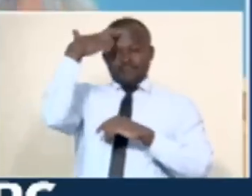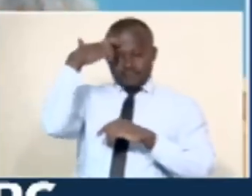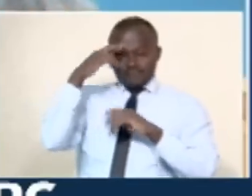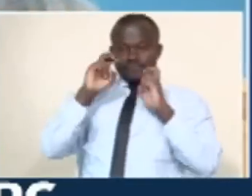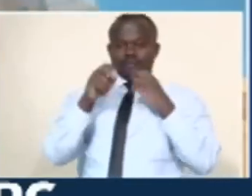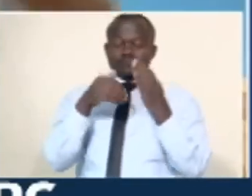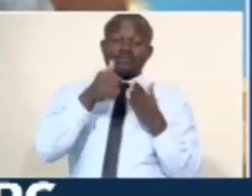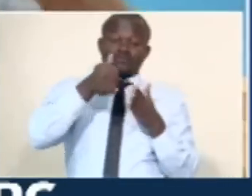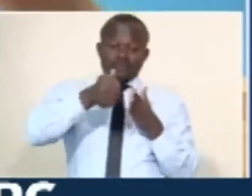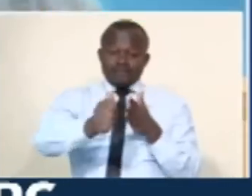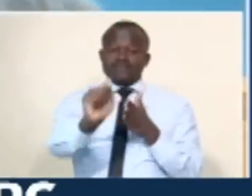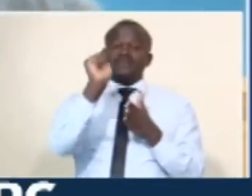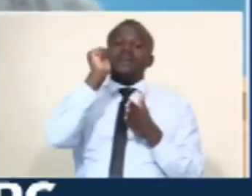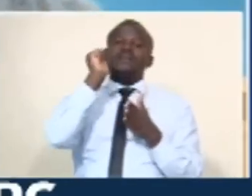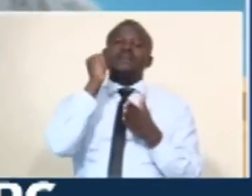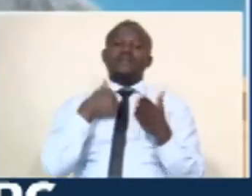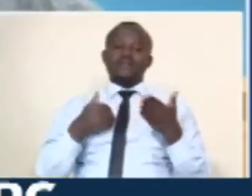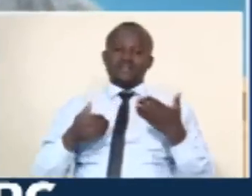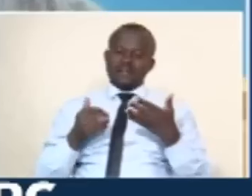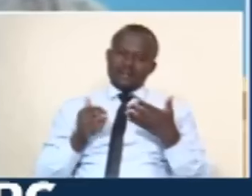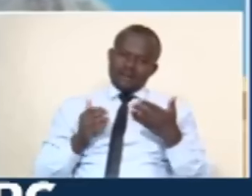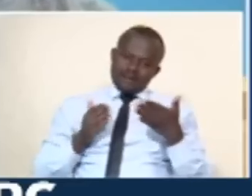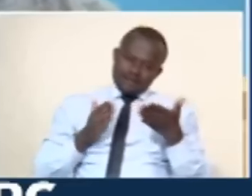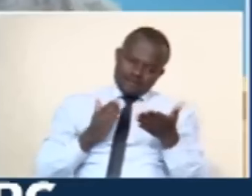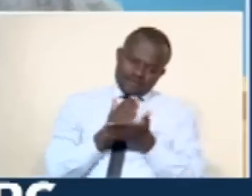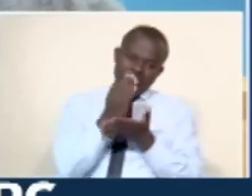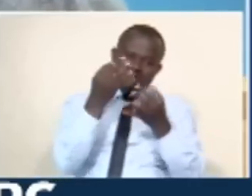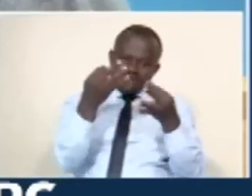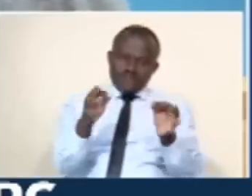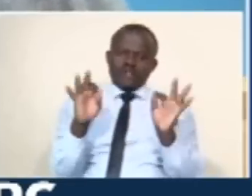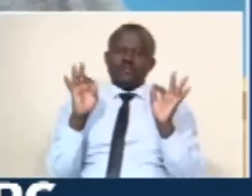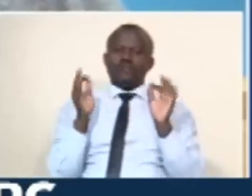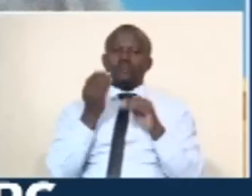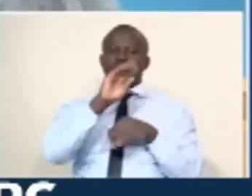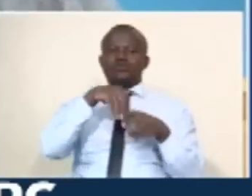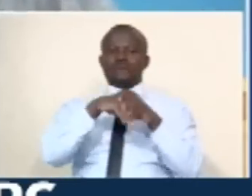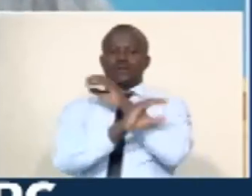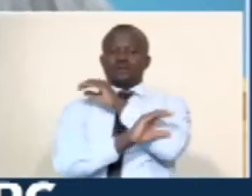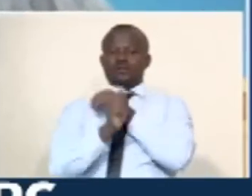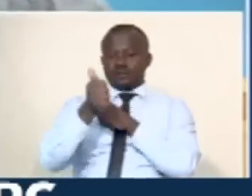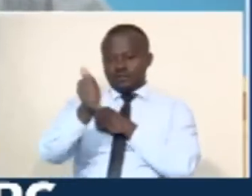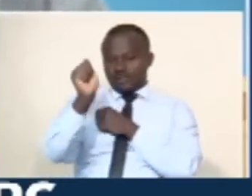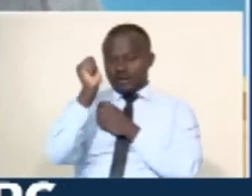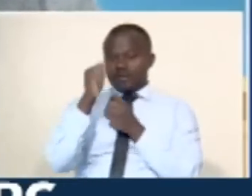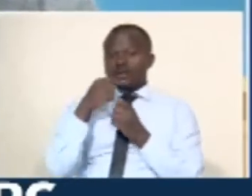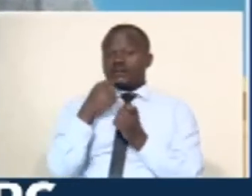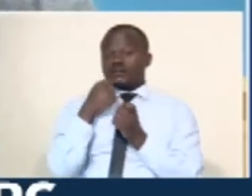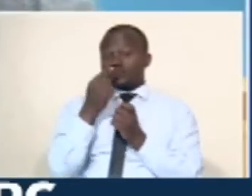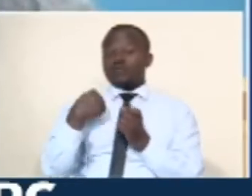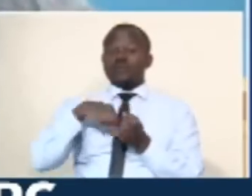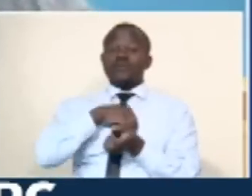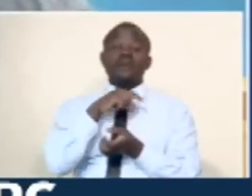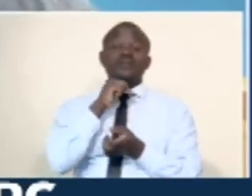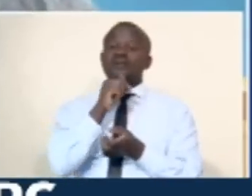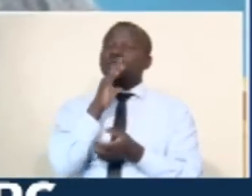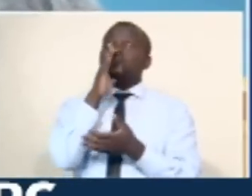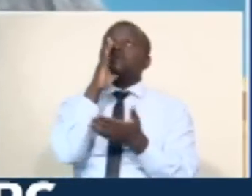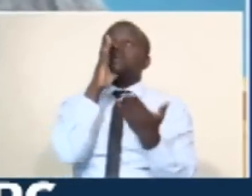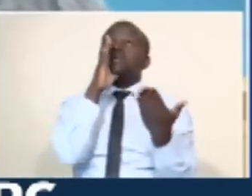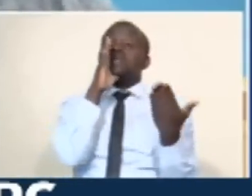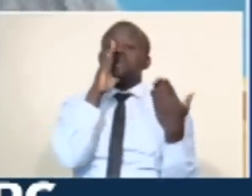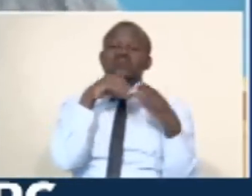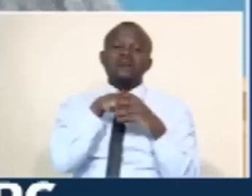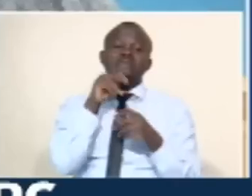bantu nabo bafite uburenganzira busesuye bwo gusubira mu gihugu cyabo. Ibyo ngibyo rero ntabwo tuzategereza ngo